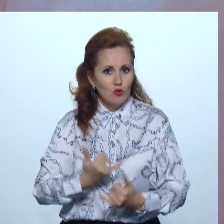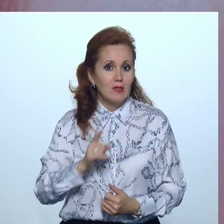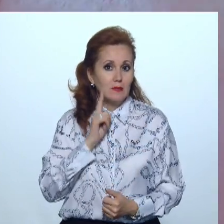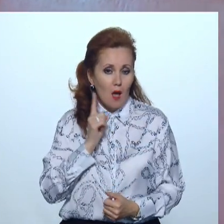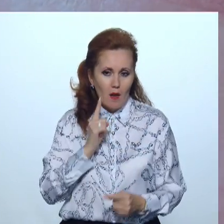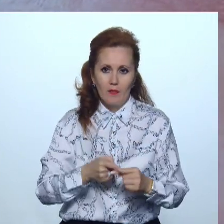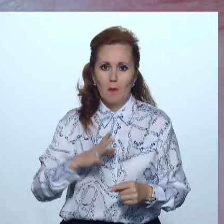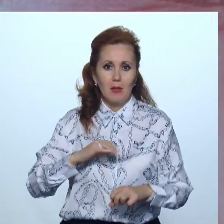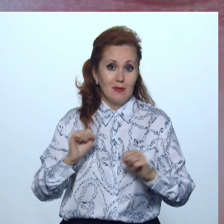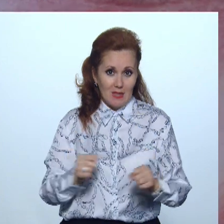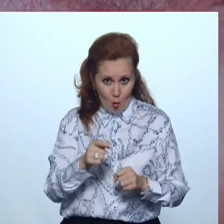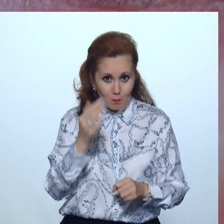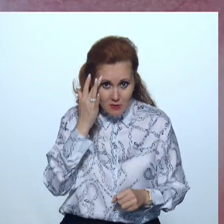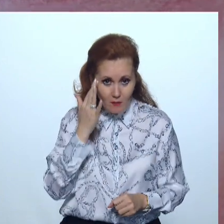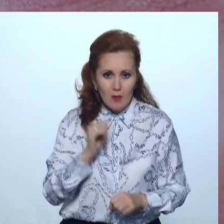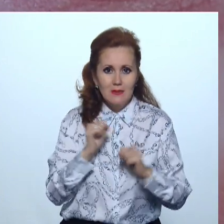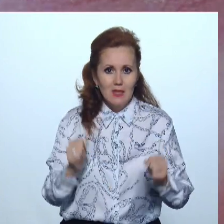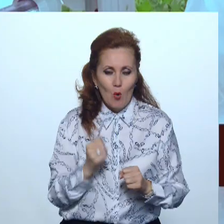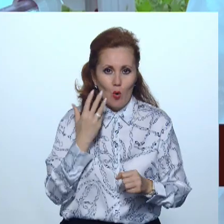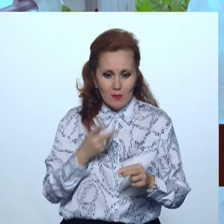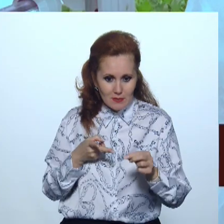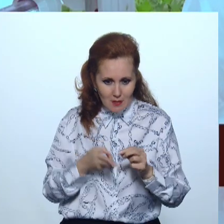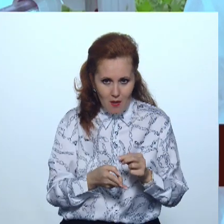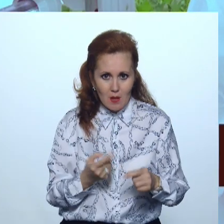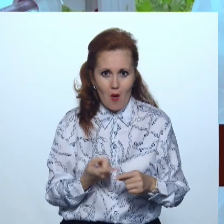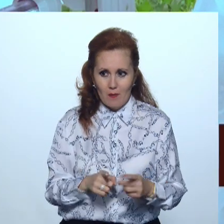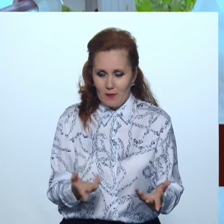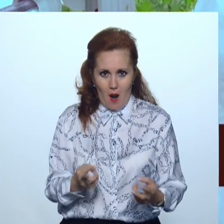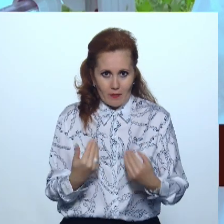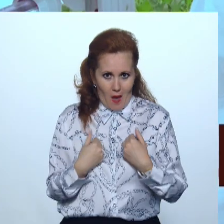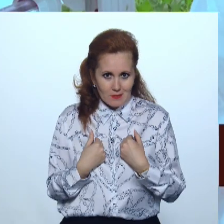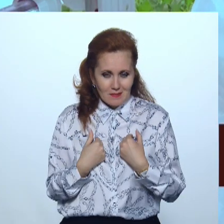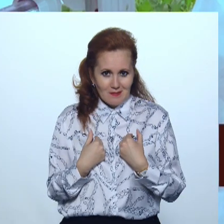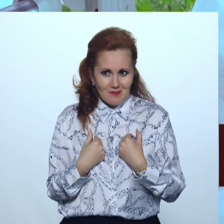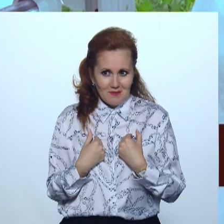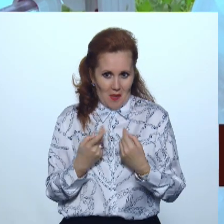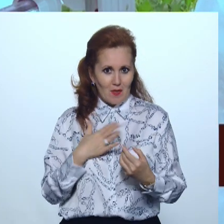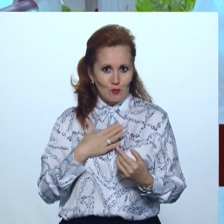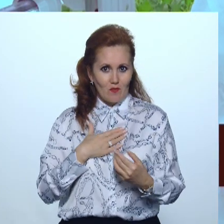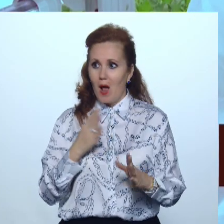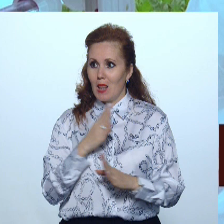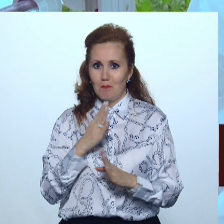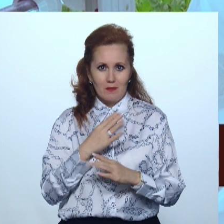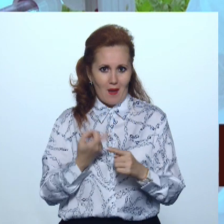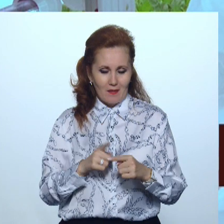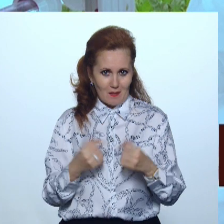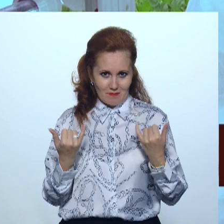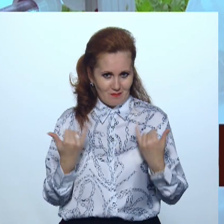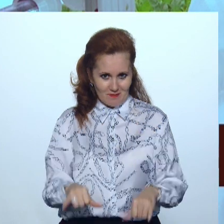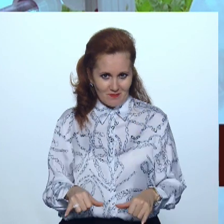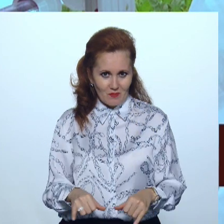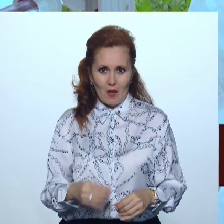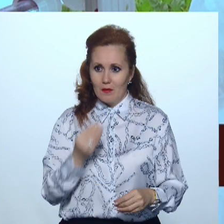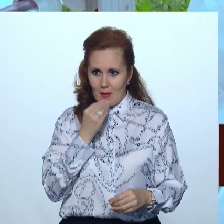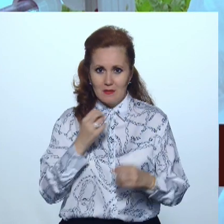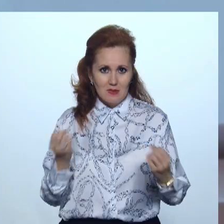зелень. Это было зимой. Вот представляете, зимой, когда ты срезал, я не знаю, для нас, для нашего климата это вообще просто нереально, есть и